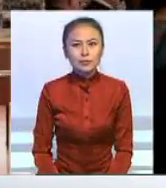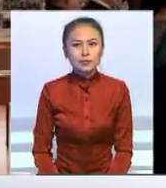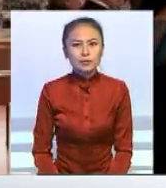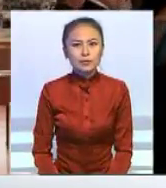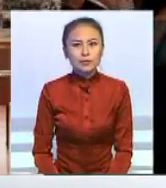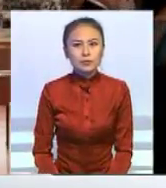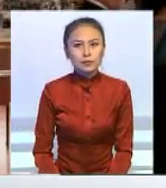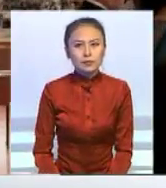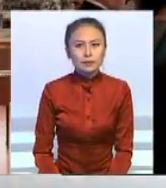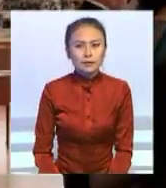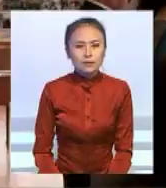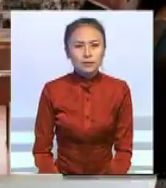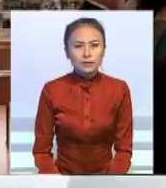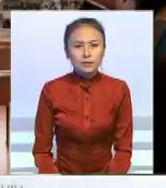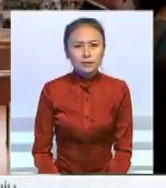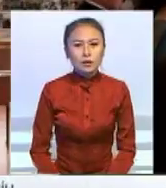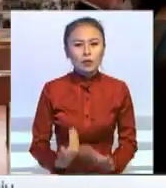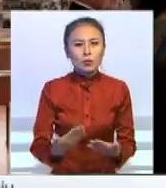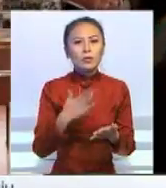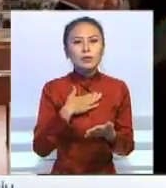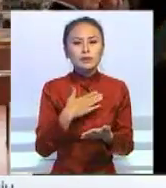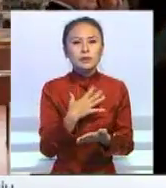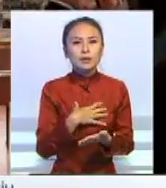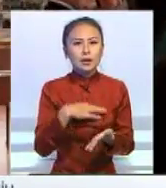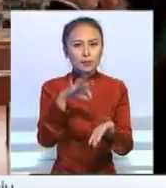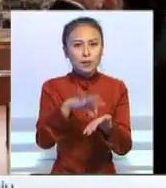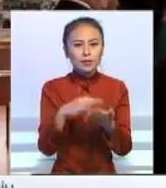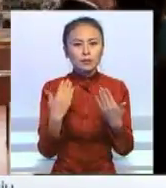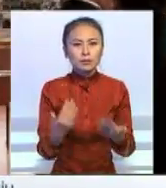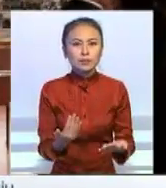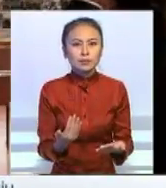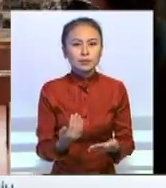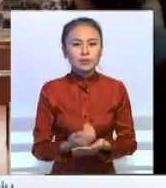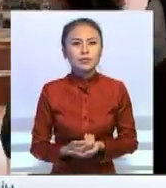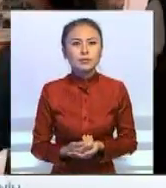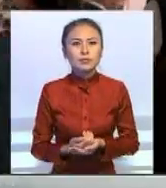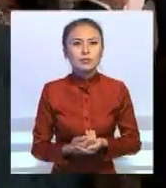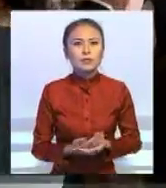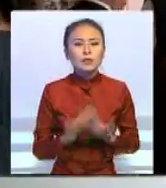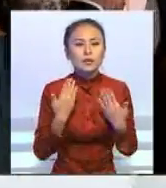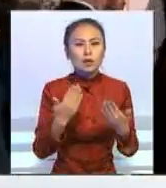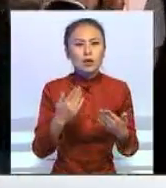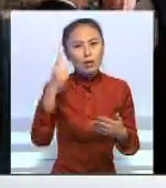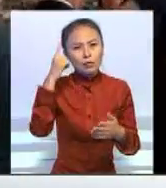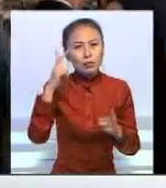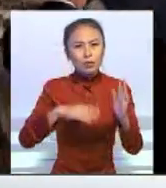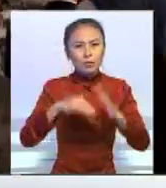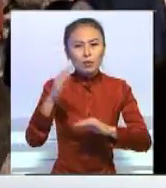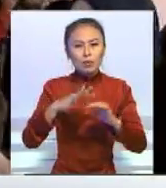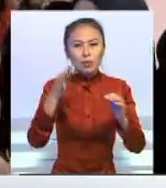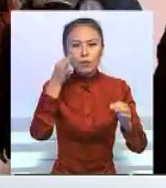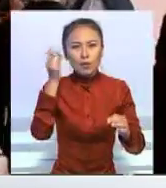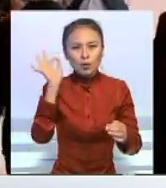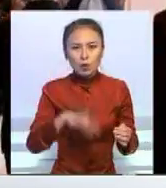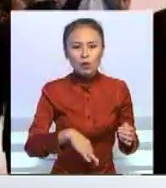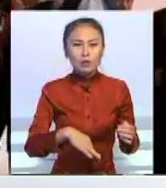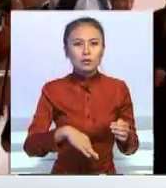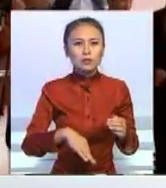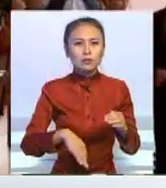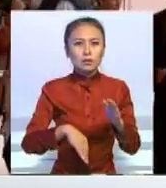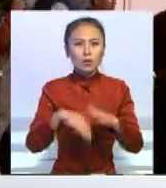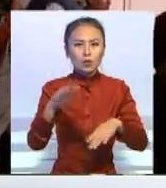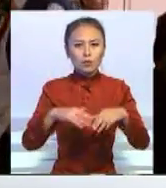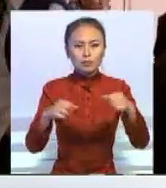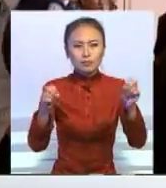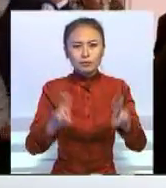Біздің негізгі мақсатымыз бұл енді айтып отырмыз ғой, өмірлік тәжірибелері мол, кәсіби мамандықтары